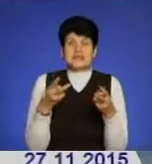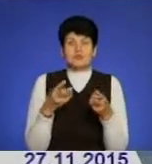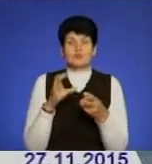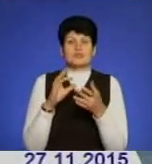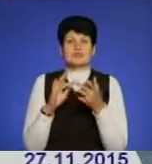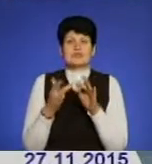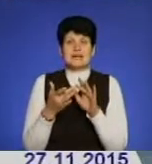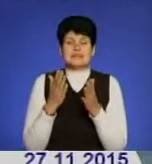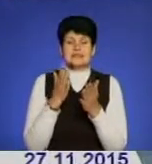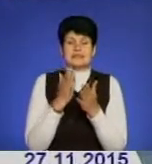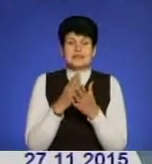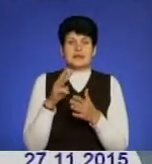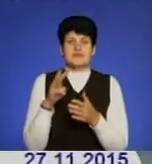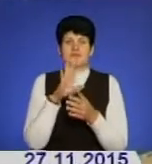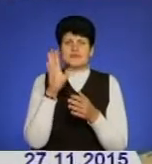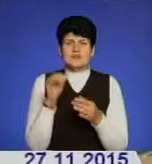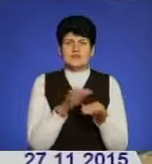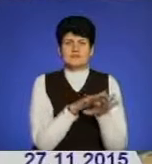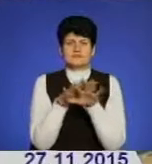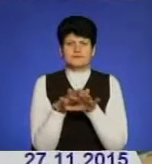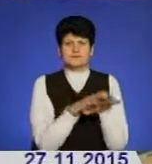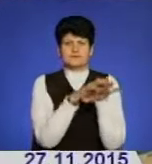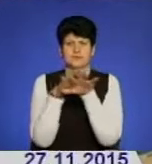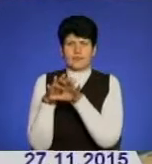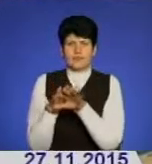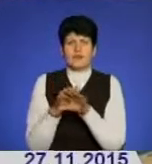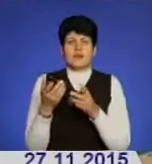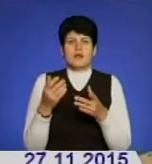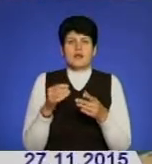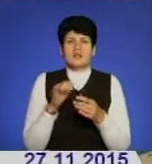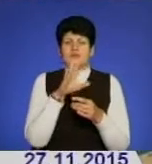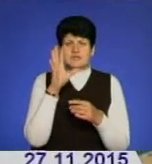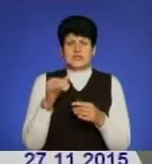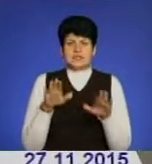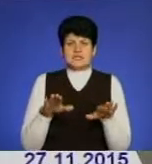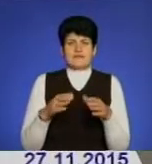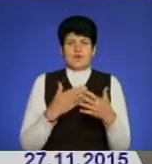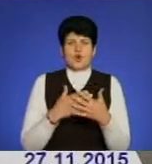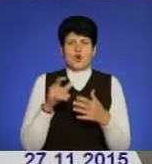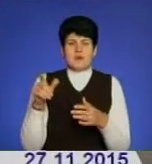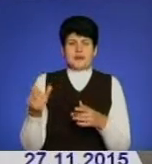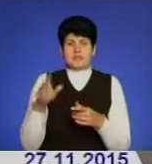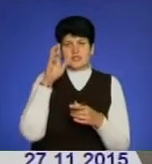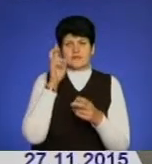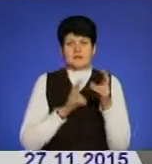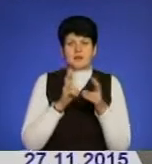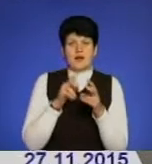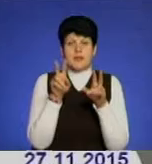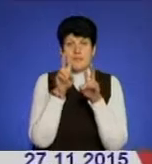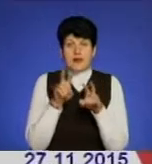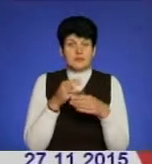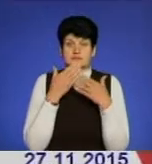Мінфіну відображено усі транзакції усіх місцевих громад та держпідприємств. Втім, переглядів там майже